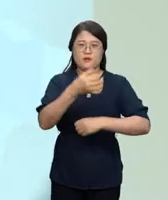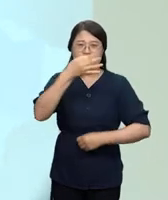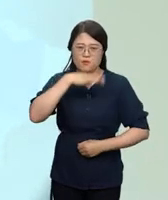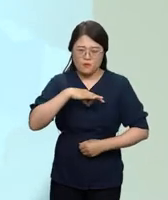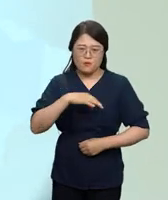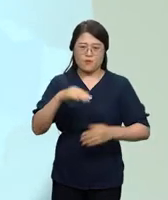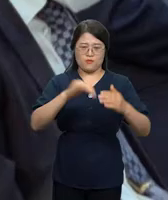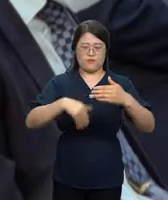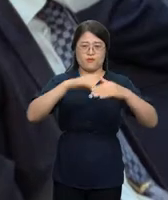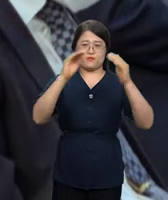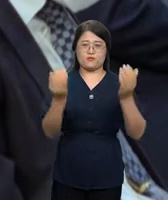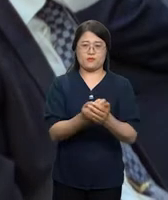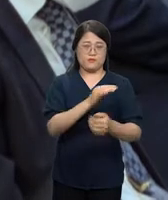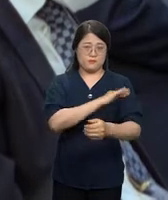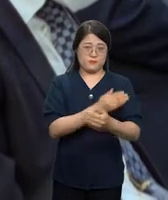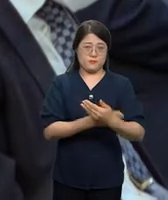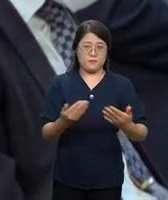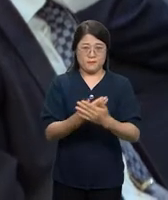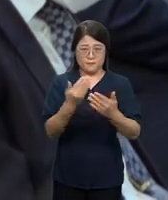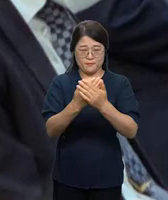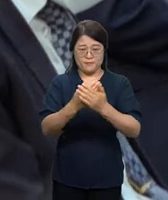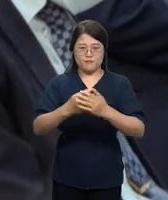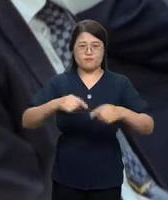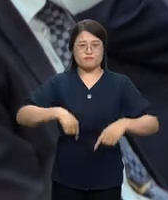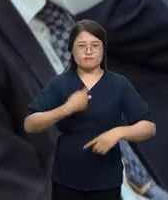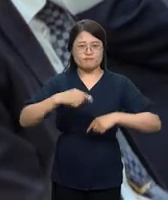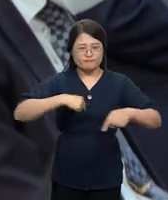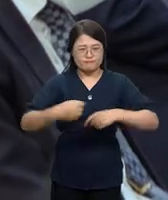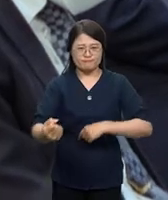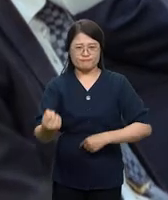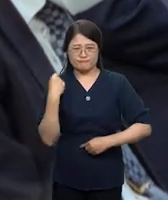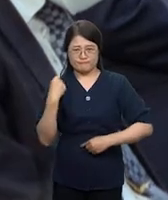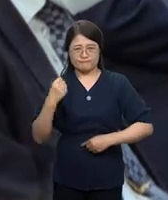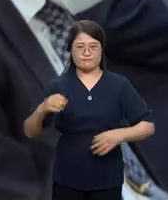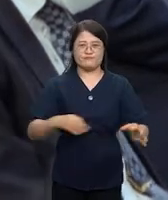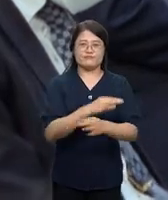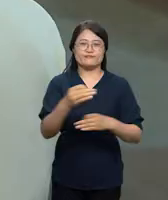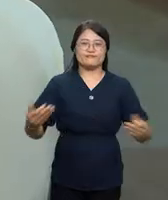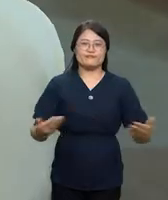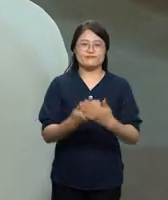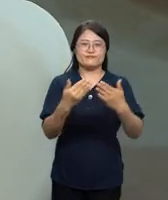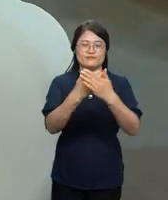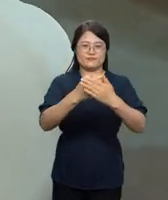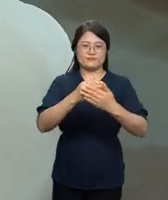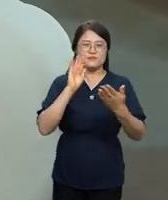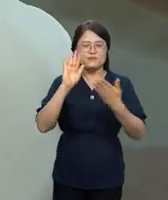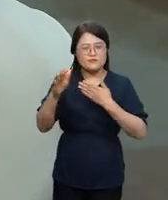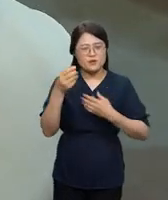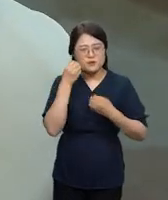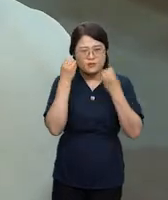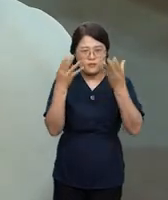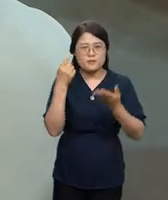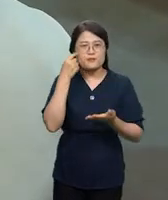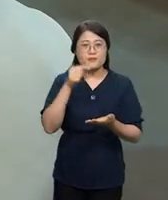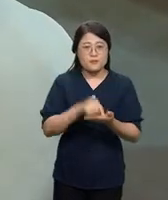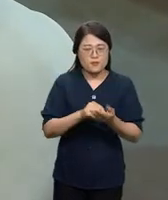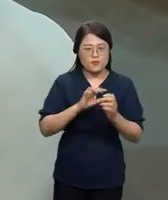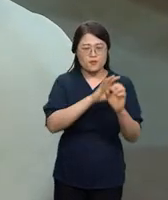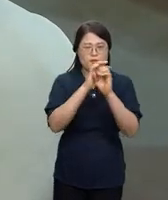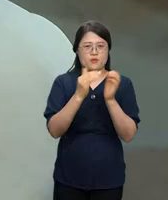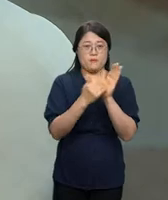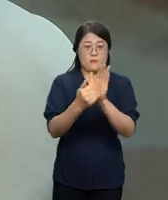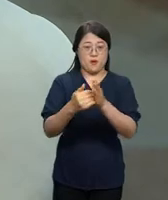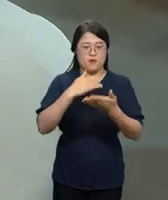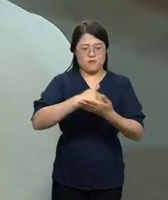제고, 공동체 역량 증진, 분권자치 강화, 지역활력 증대, 미래개척, 코로나19 대응